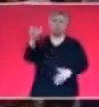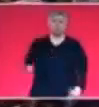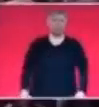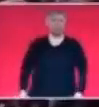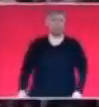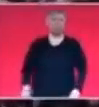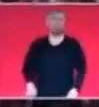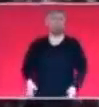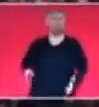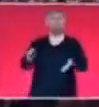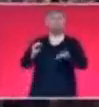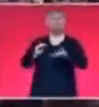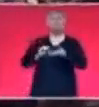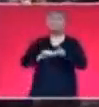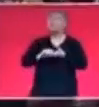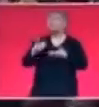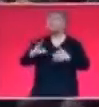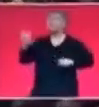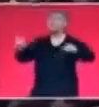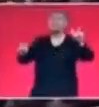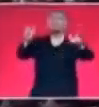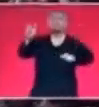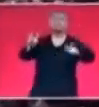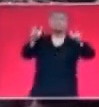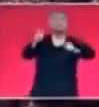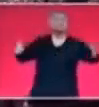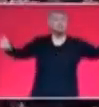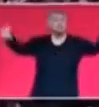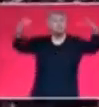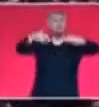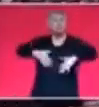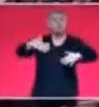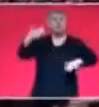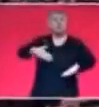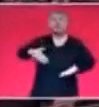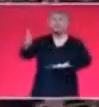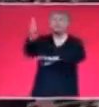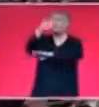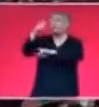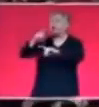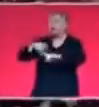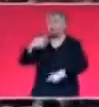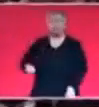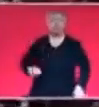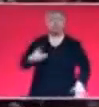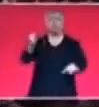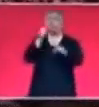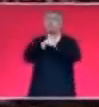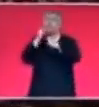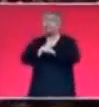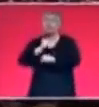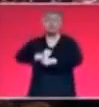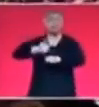Είναι συγκεντρωμένος οι αληθινοί πατριώτες, ο κόσμος της εργασίας, ο κόσμος του